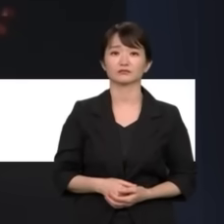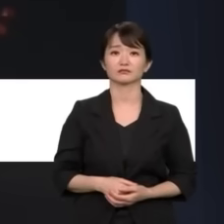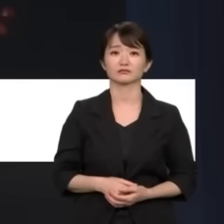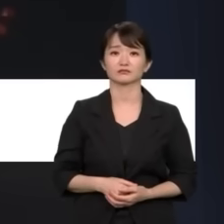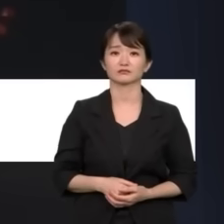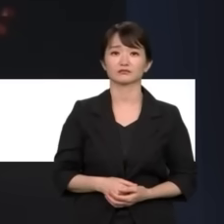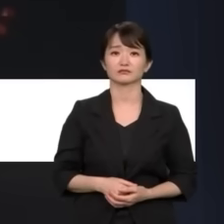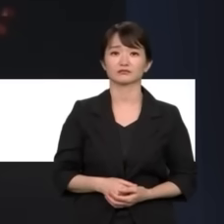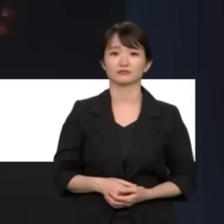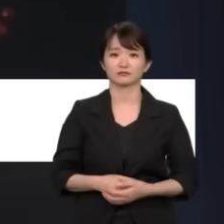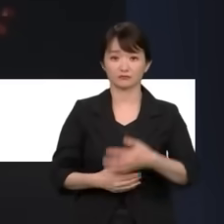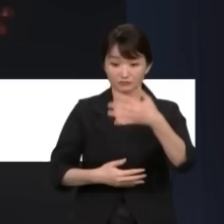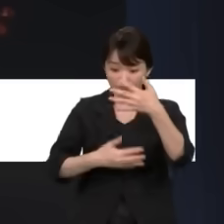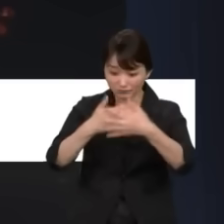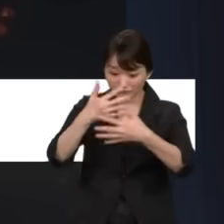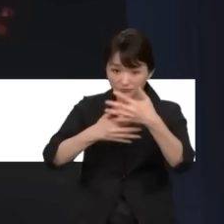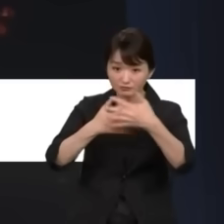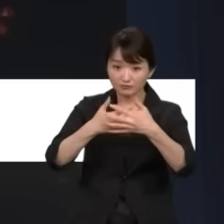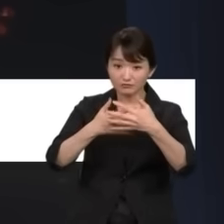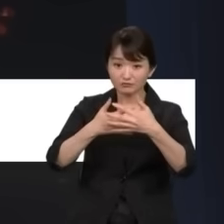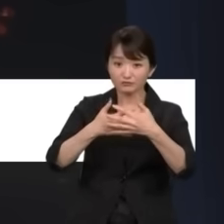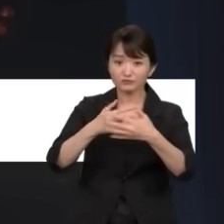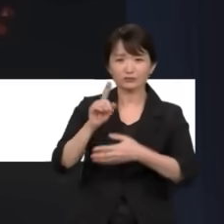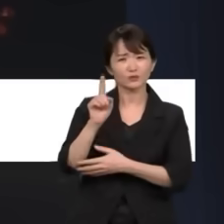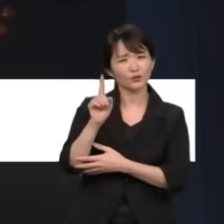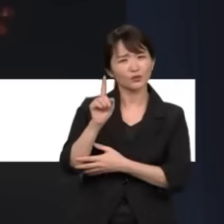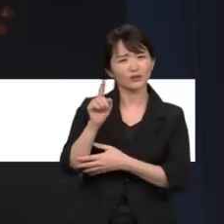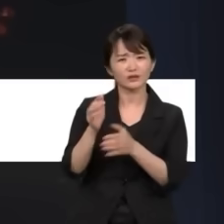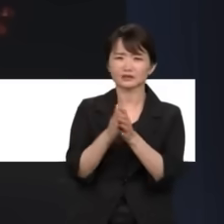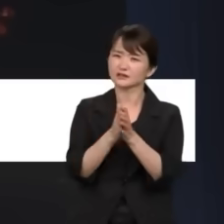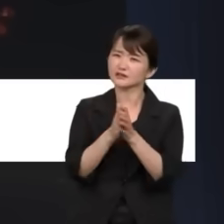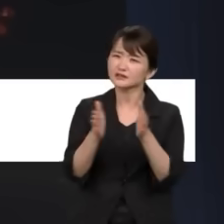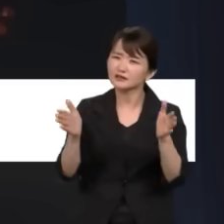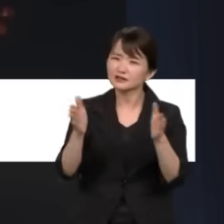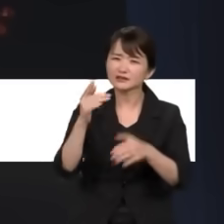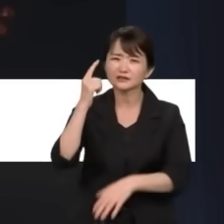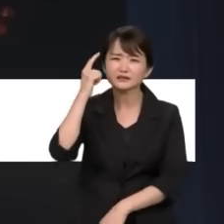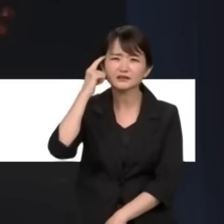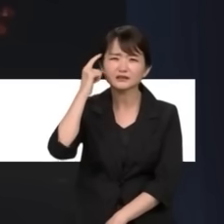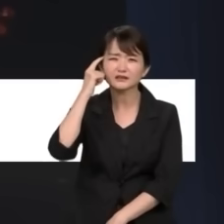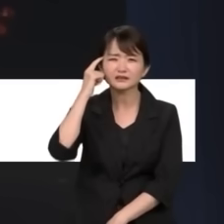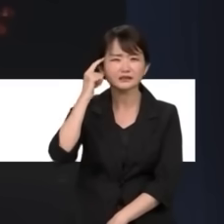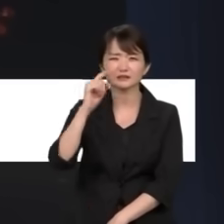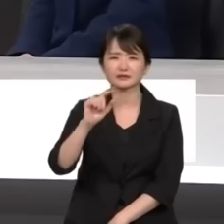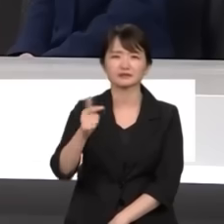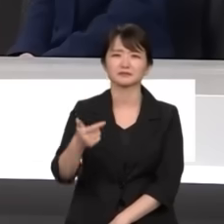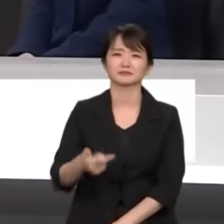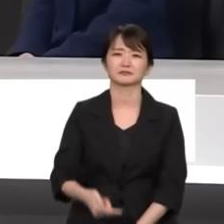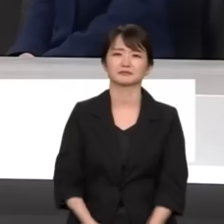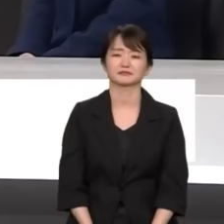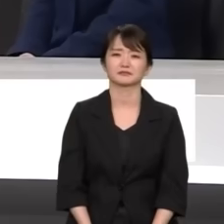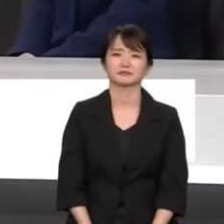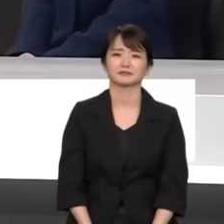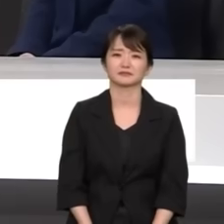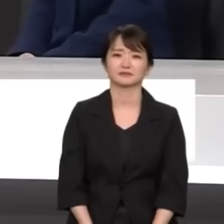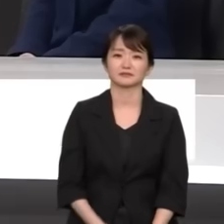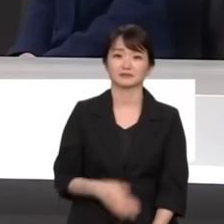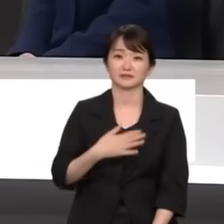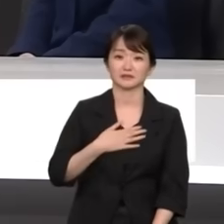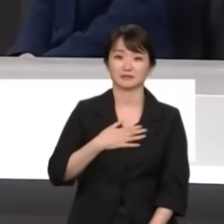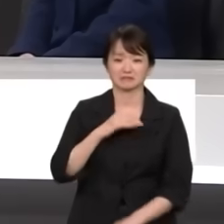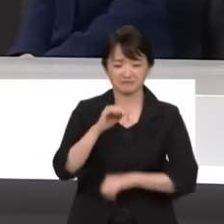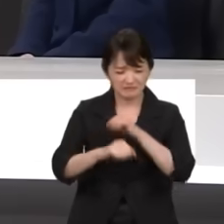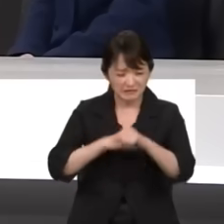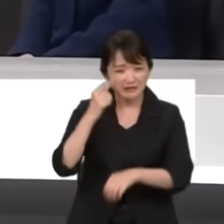그뿐이지 영화를 아직 제대로 시작하겠다고 생각을 않았습니다 제가 멋대로 한번 생각해